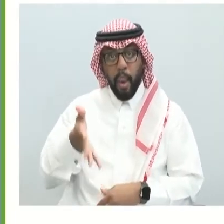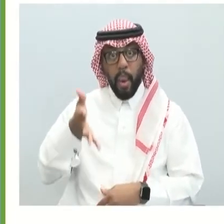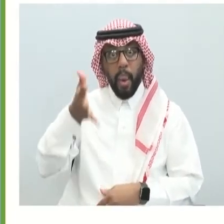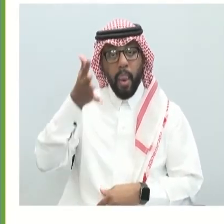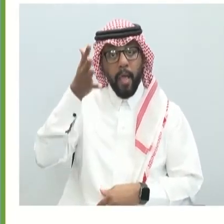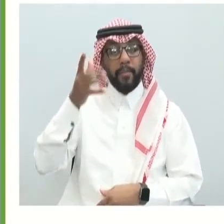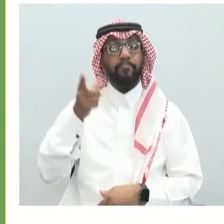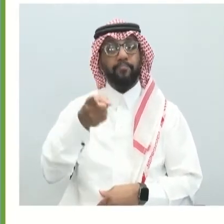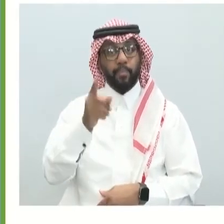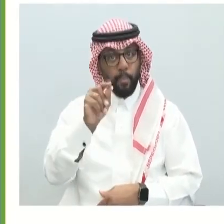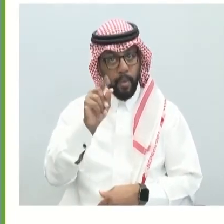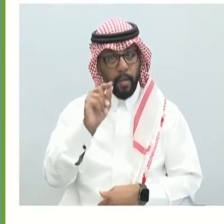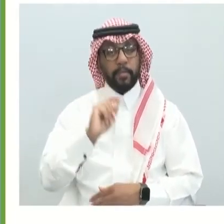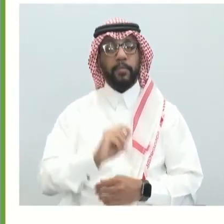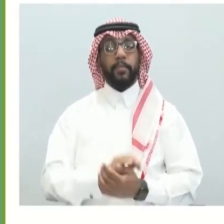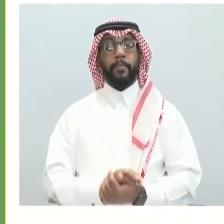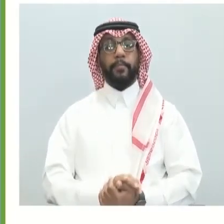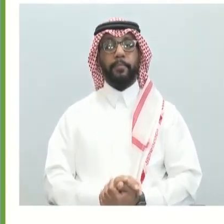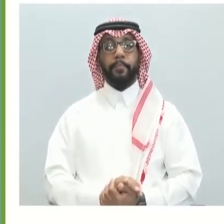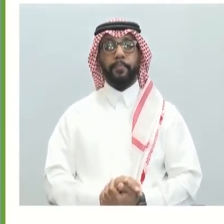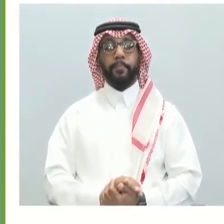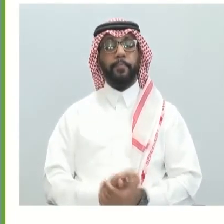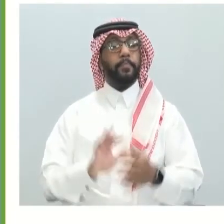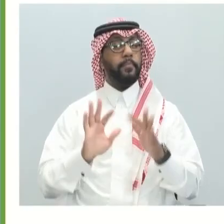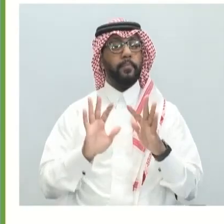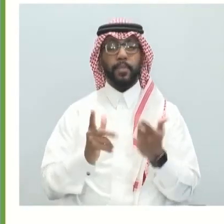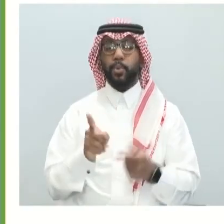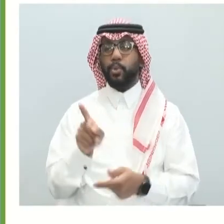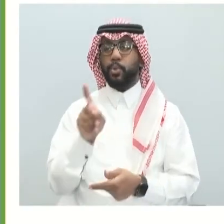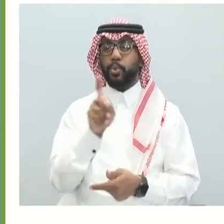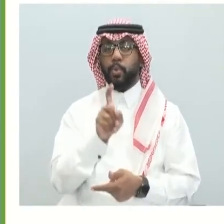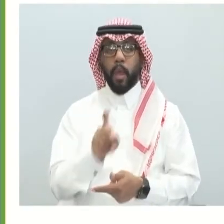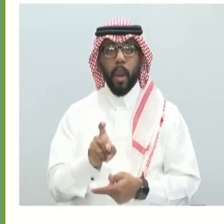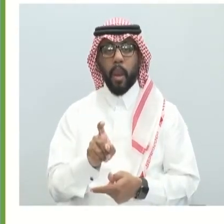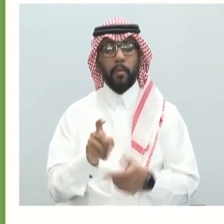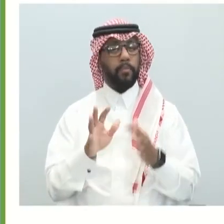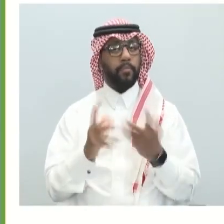اذا ما هو السؤال المناسب لهذه الفكره